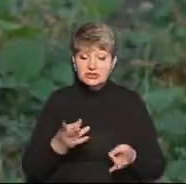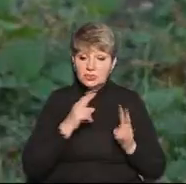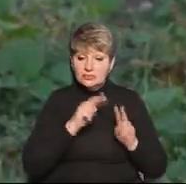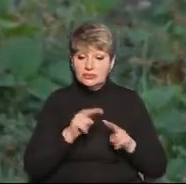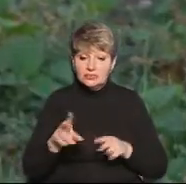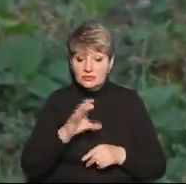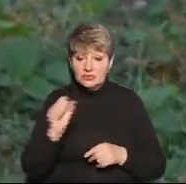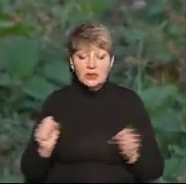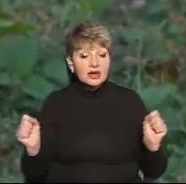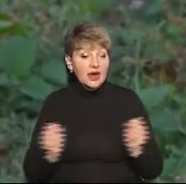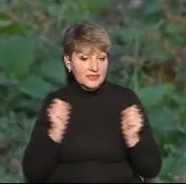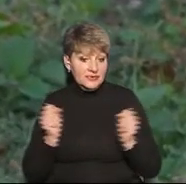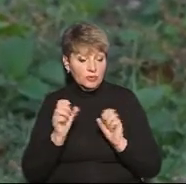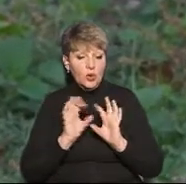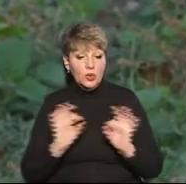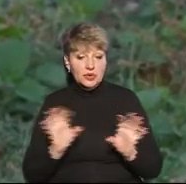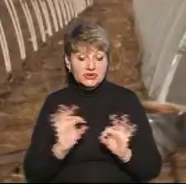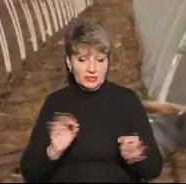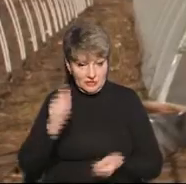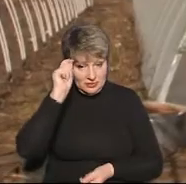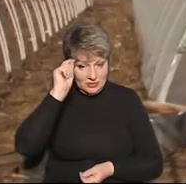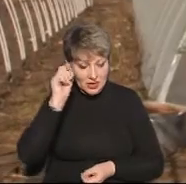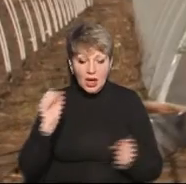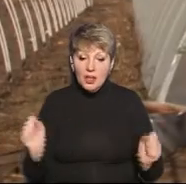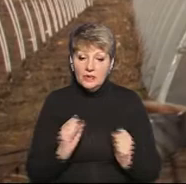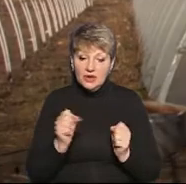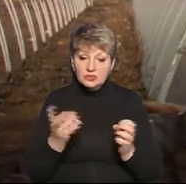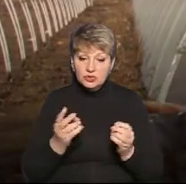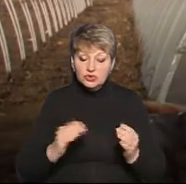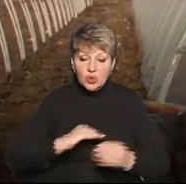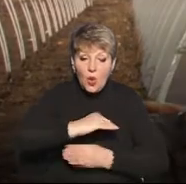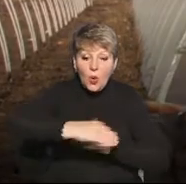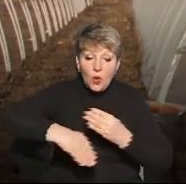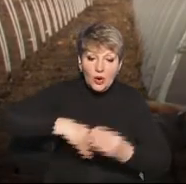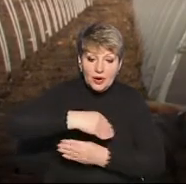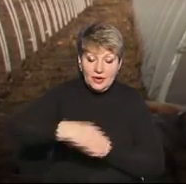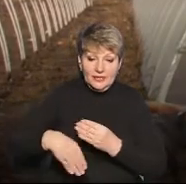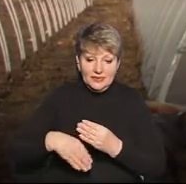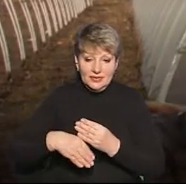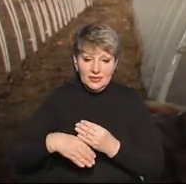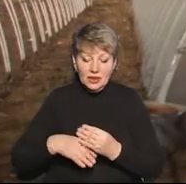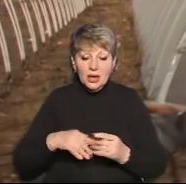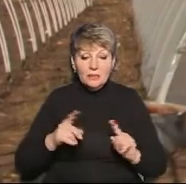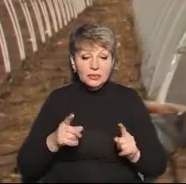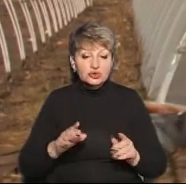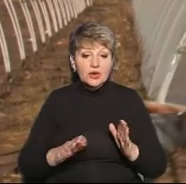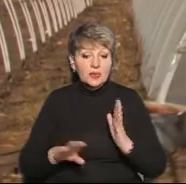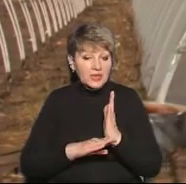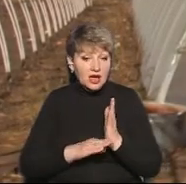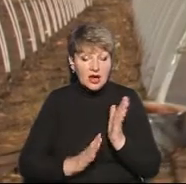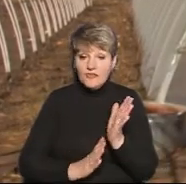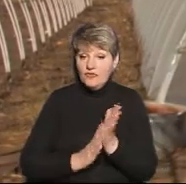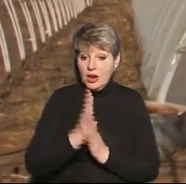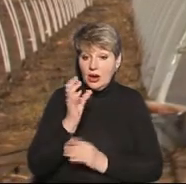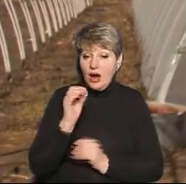за рослиною взимку, розповідає садівник. На зиму укрити, тому що воно виростає дерево. На зиму треба укрити, тому що він